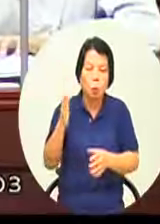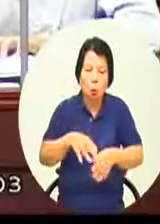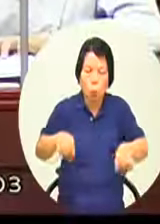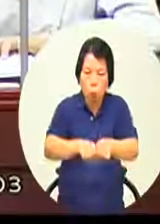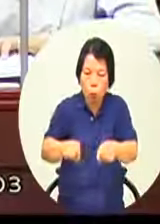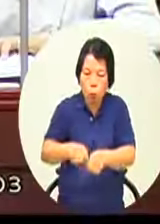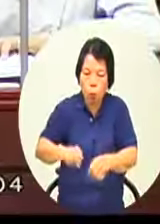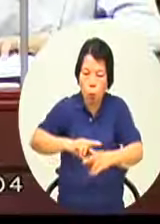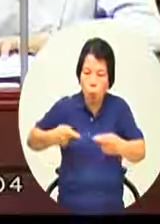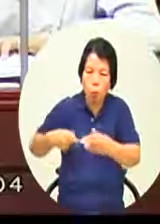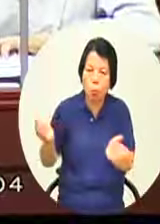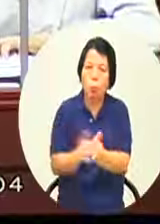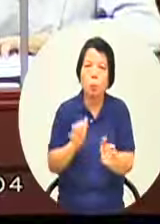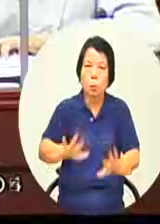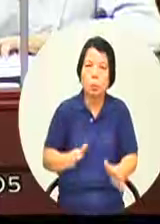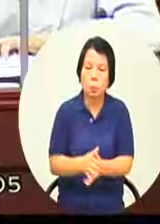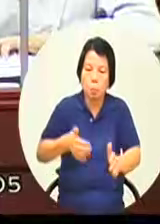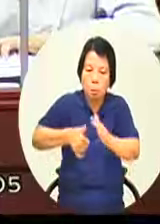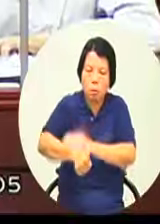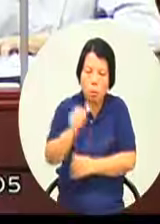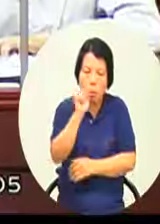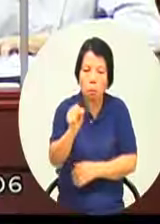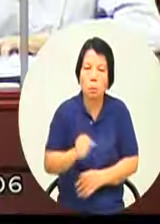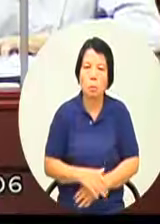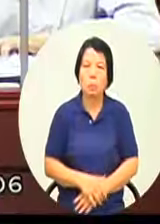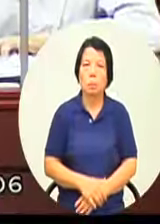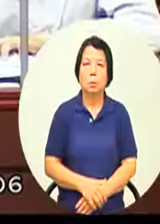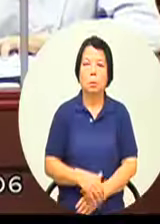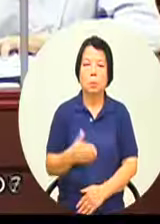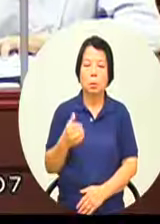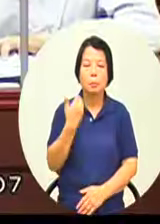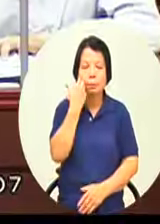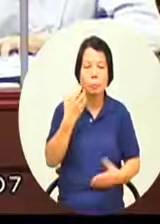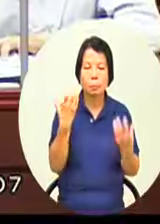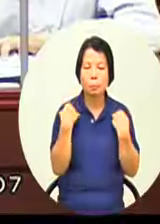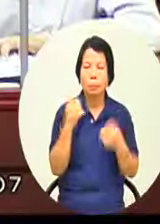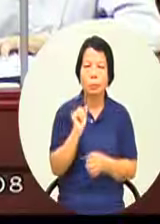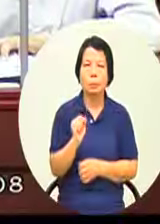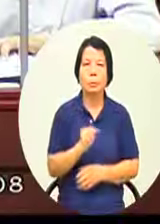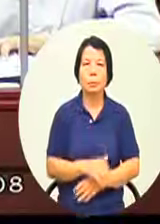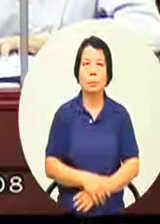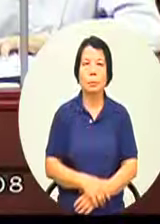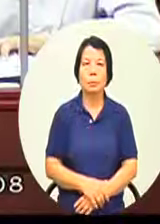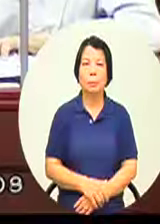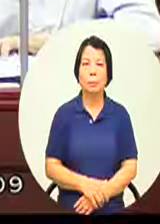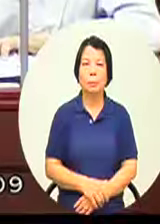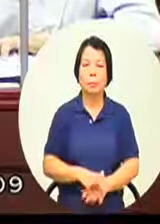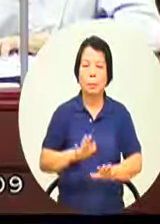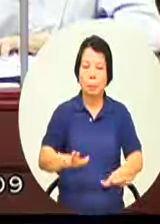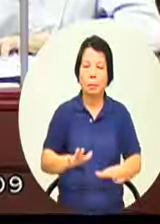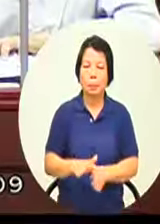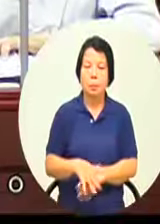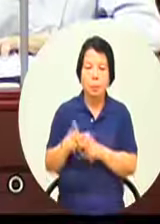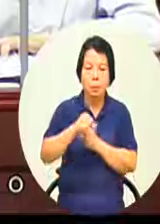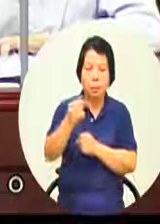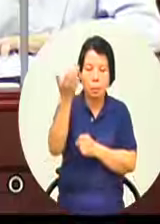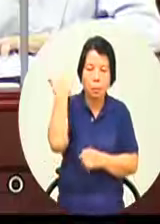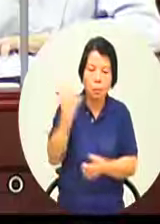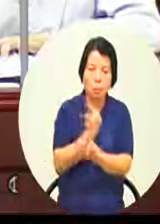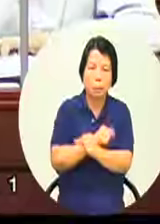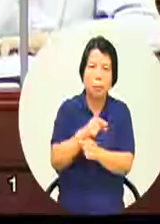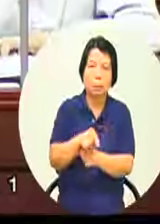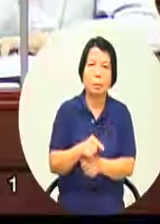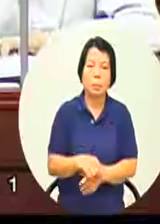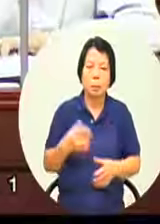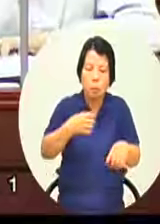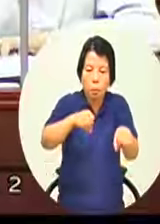视，我们的管子现在都不能进去， 还是不知道是谁的责任。 哎，现在没办法，但是依照我们的过去经验，因为我们